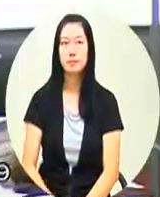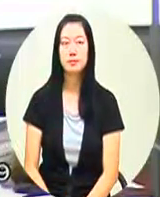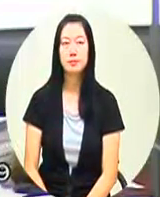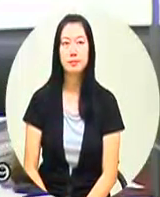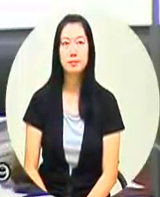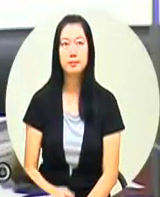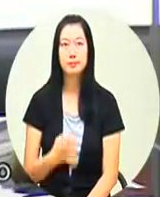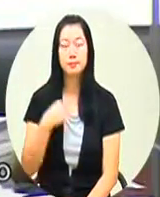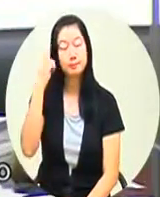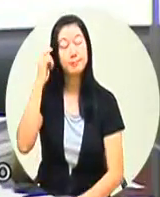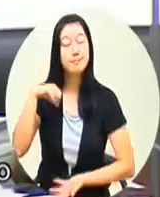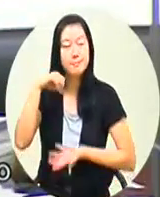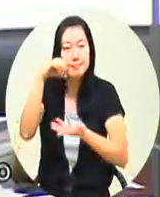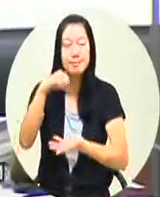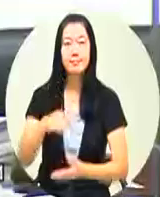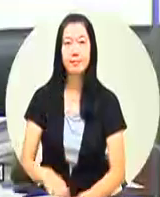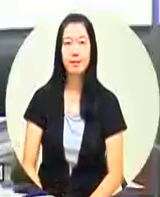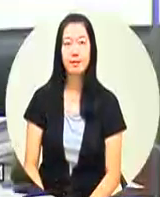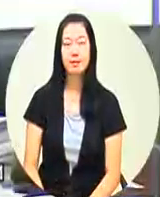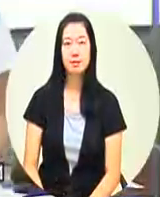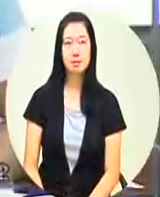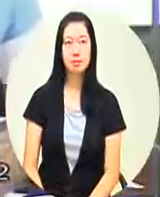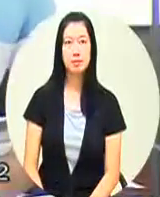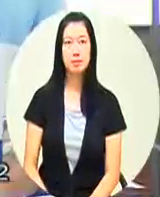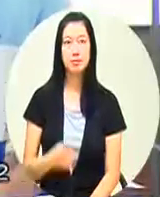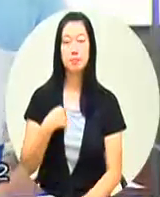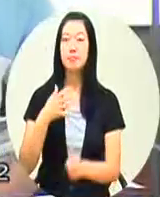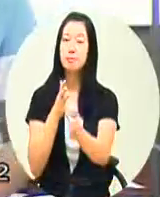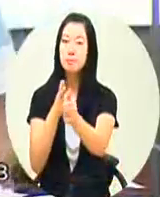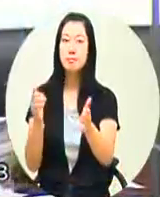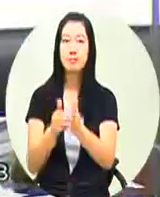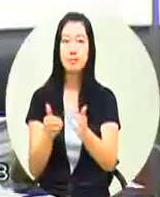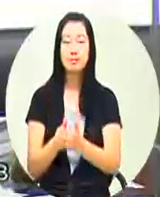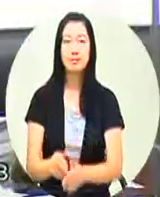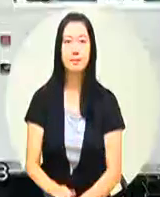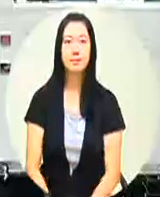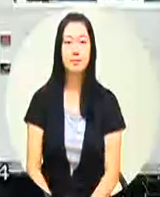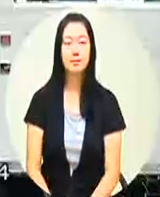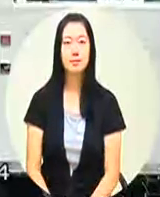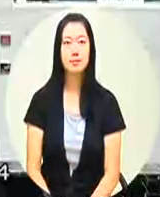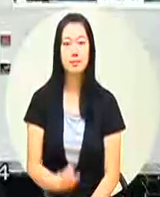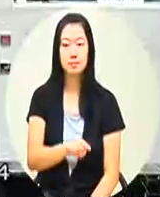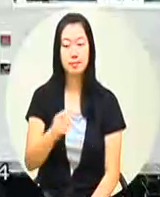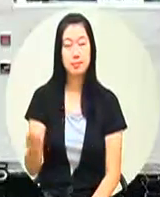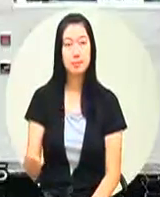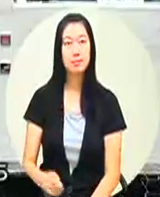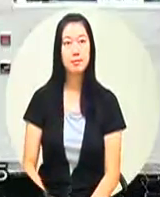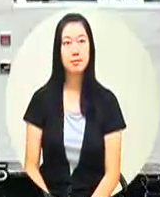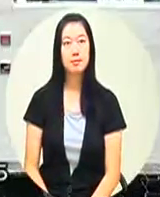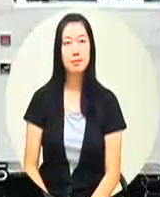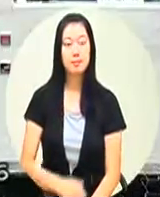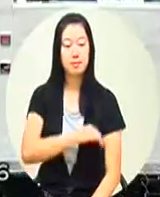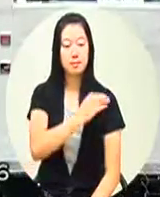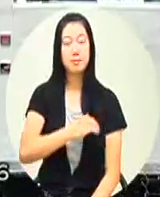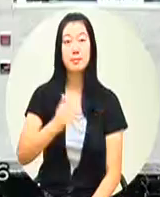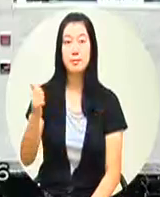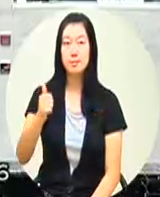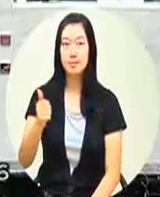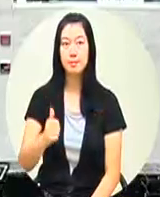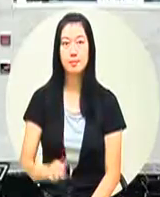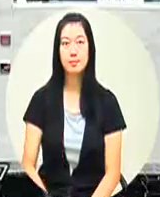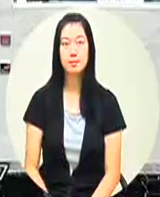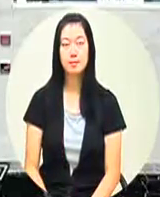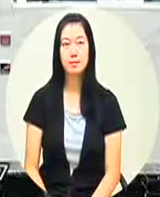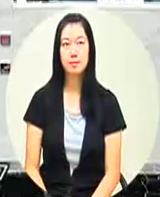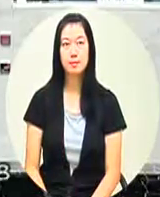上的建议啦，吼、哦。好，那我执行就到这边。 好，接着下去，请邱俊宪议员质